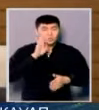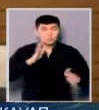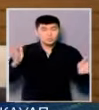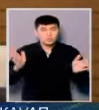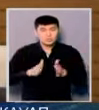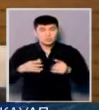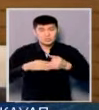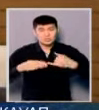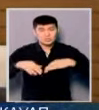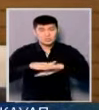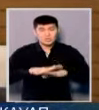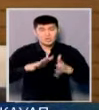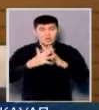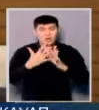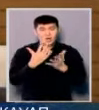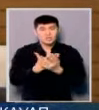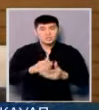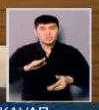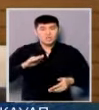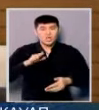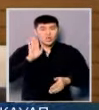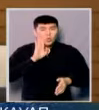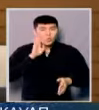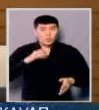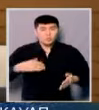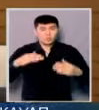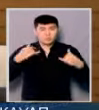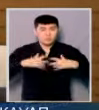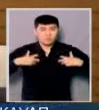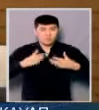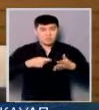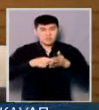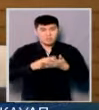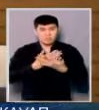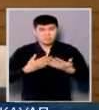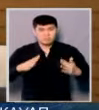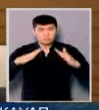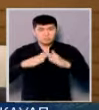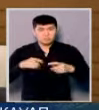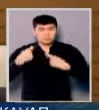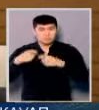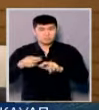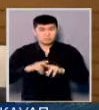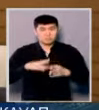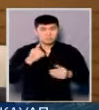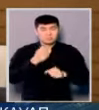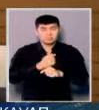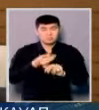байқалады. Ауыл тұрғындары жем мен мал суару көздерін болмауы себебінен үй малынан сатып құтылуға